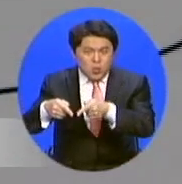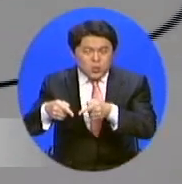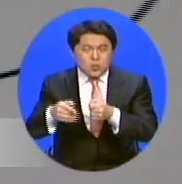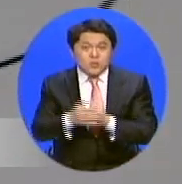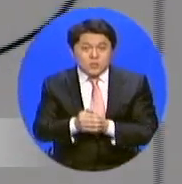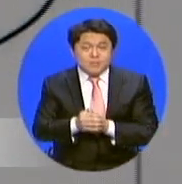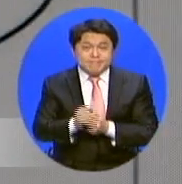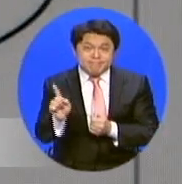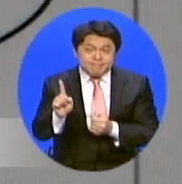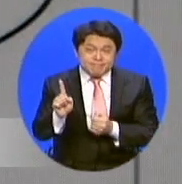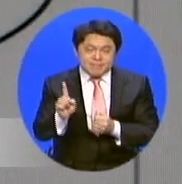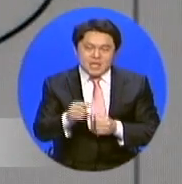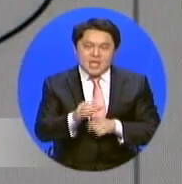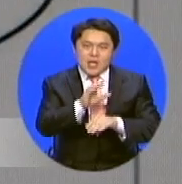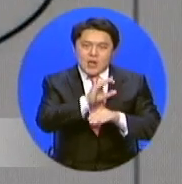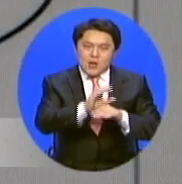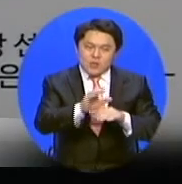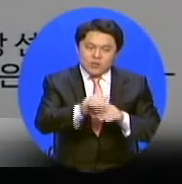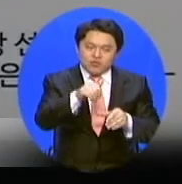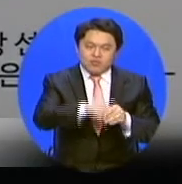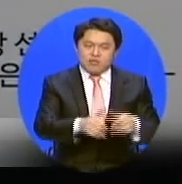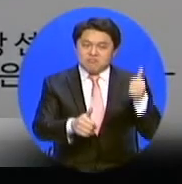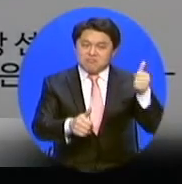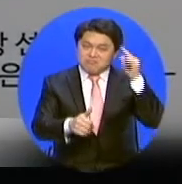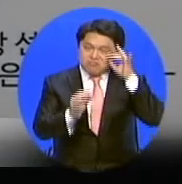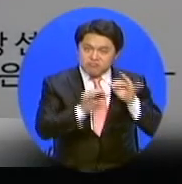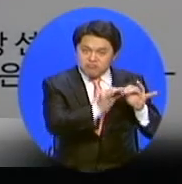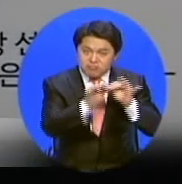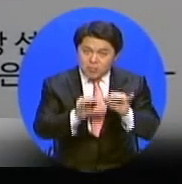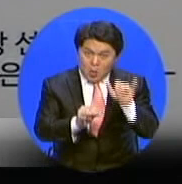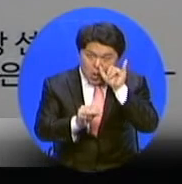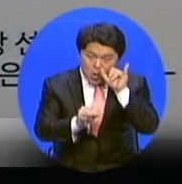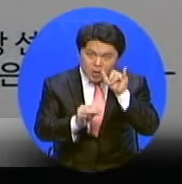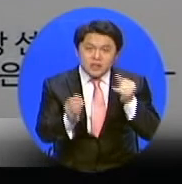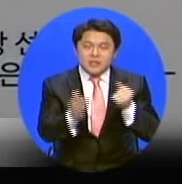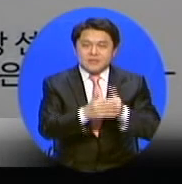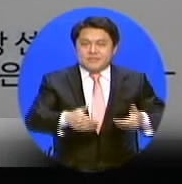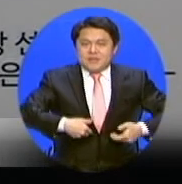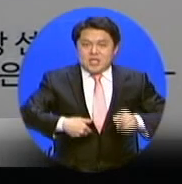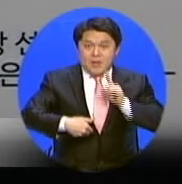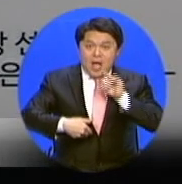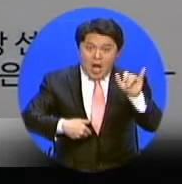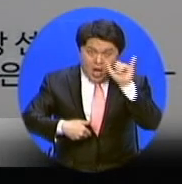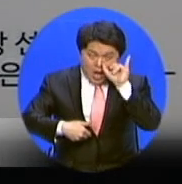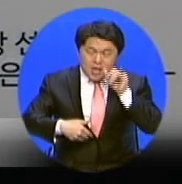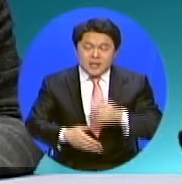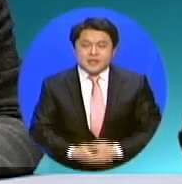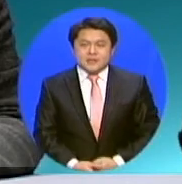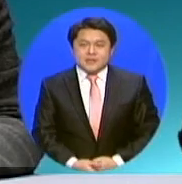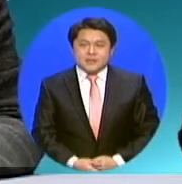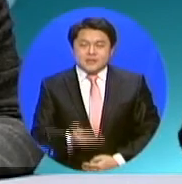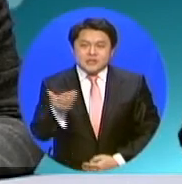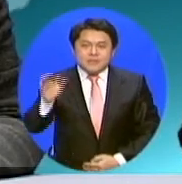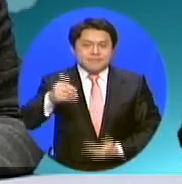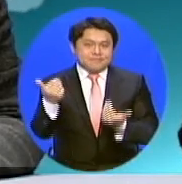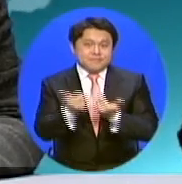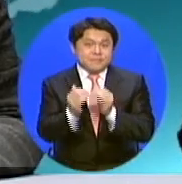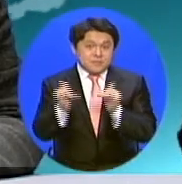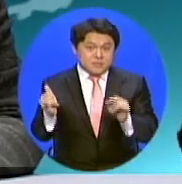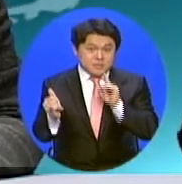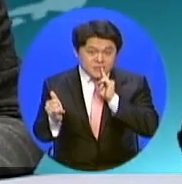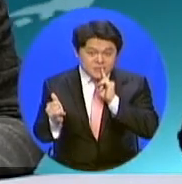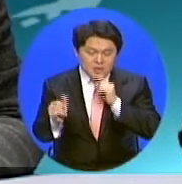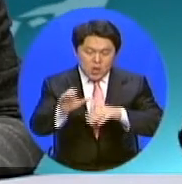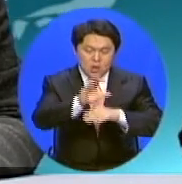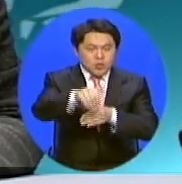결코 쉽지 않은 일이다. 이런 공감대가 좀 형성이 됐고요. 때문에 전자투표를 해야 된다 이렇게 주장한 측들도 있었는데 다만 또 반대하는 쪽에서는